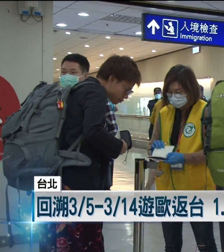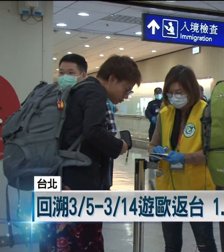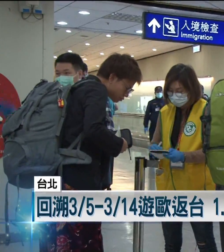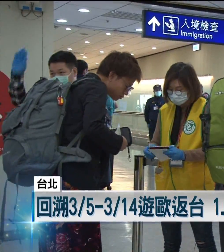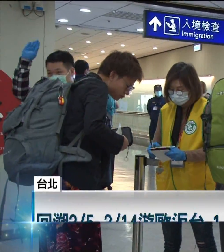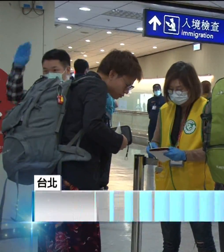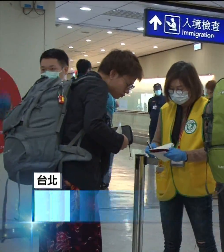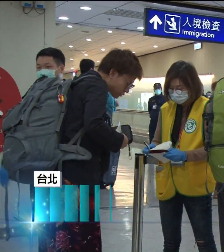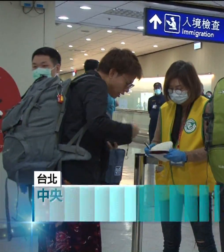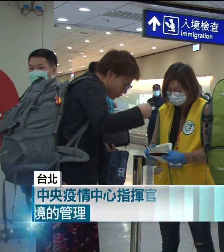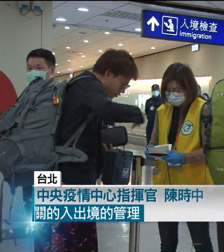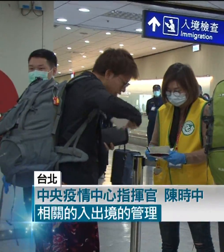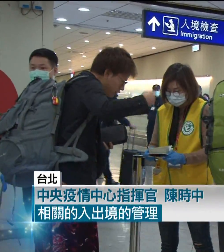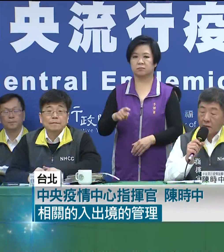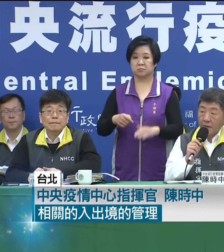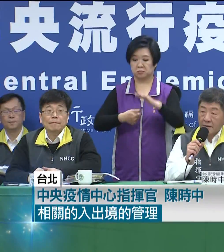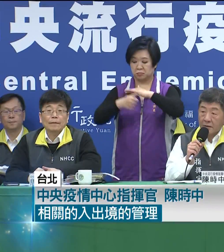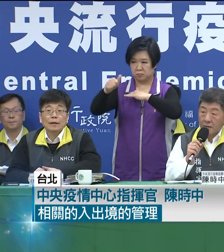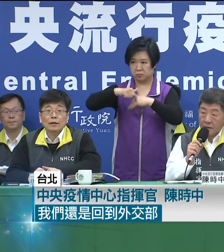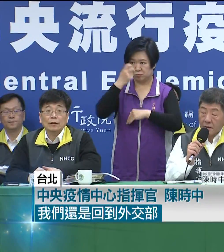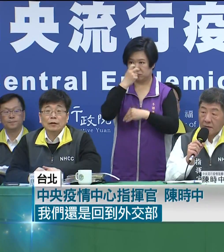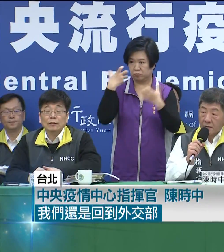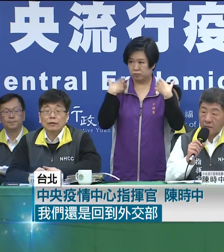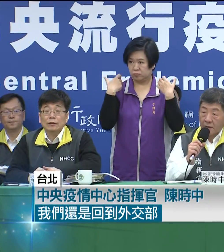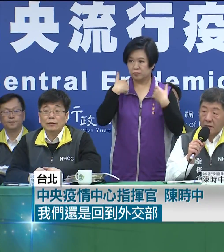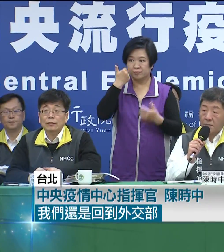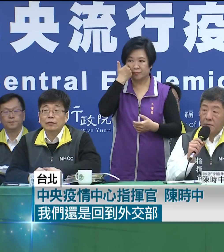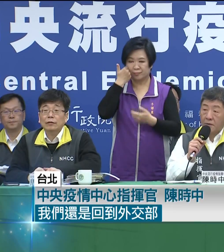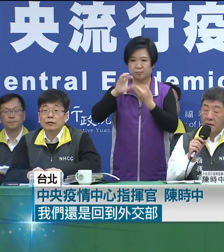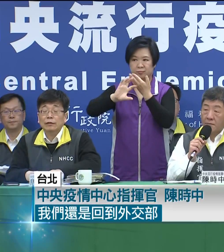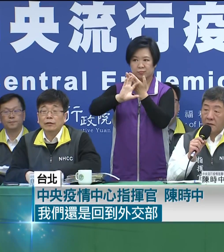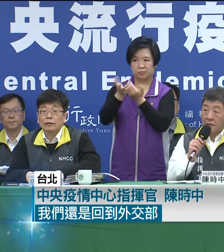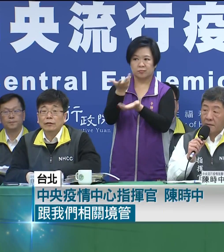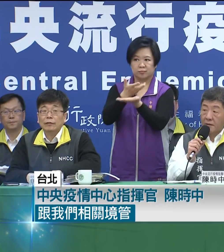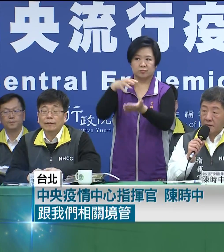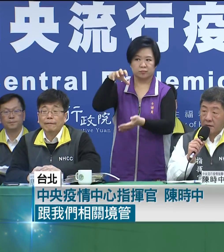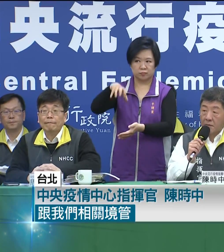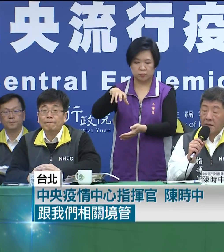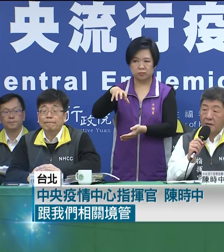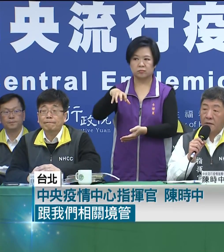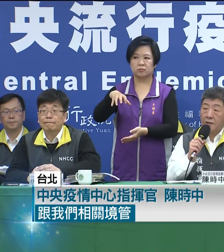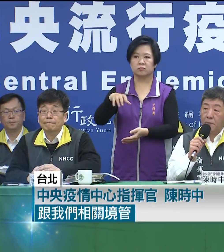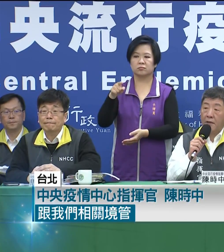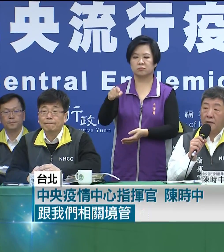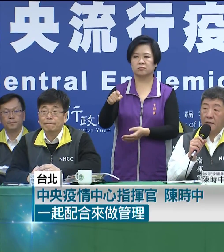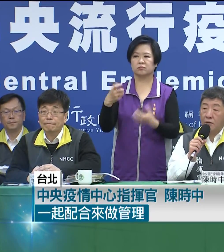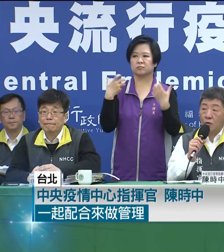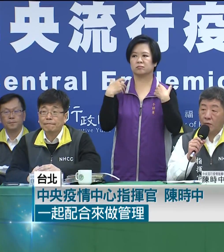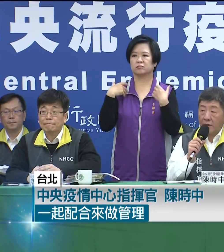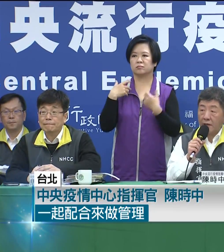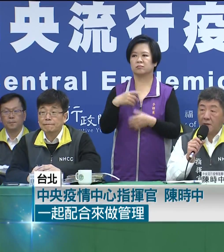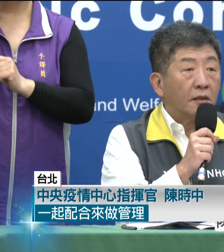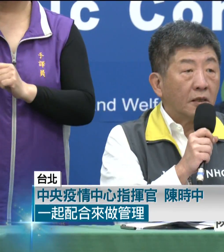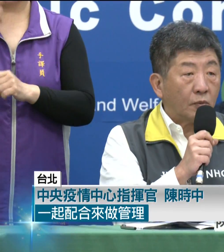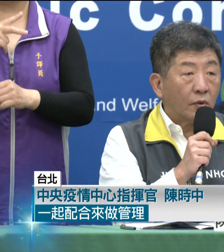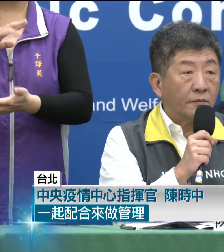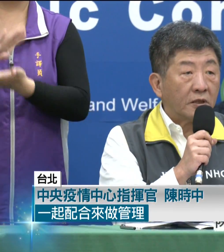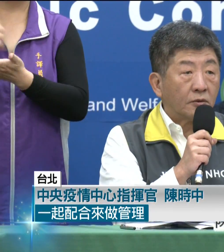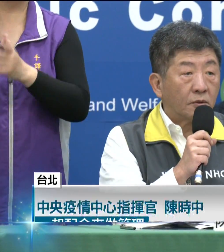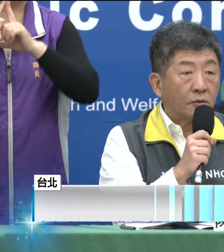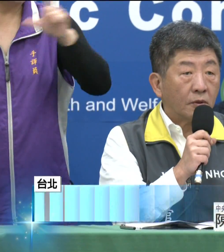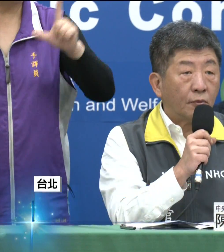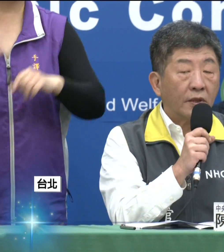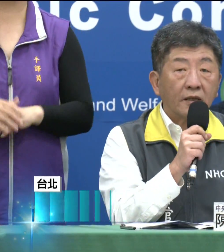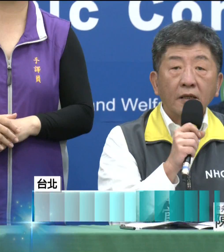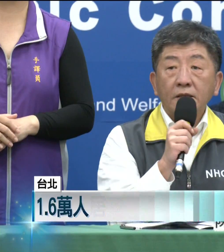关这样的一个入出境的管理，我们还是回到这外交部跟我们的相关的禁管，然后去配合来做管理。 疫情当前